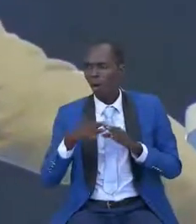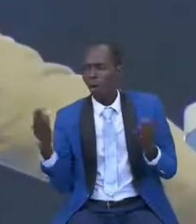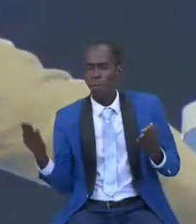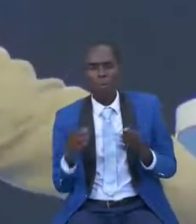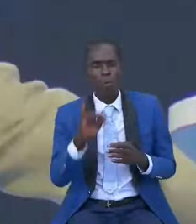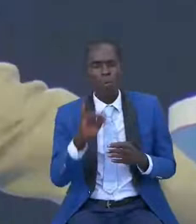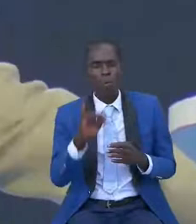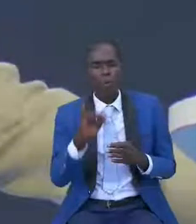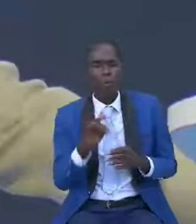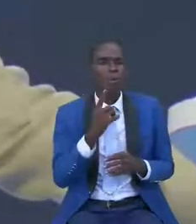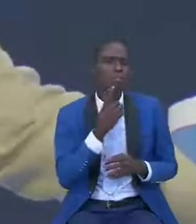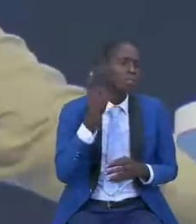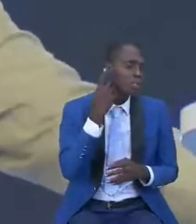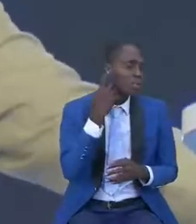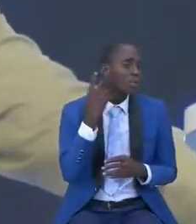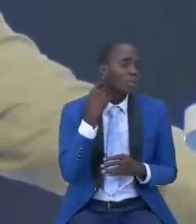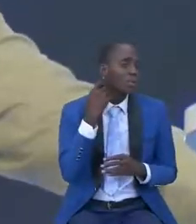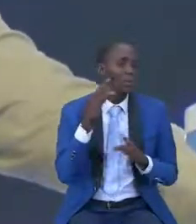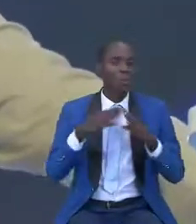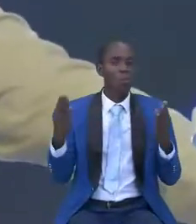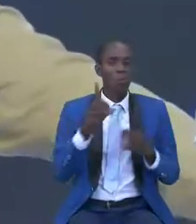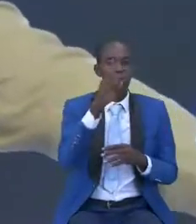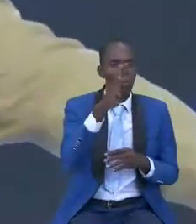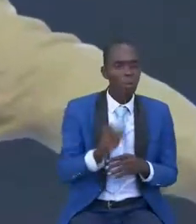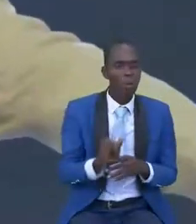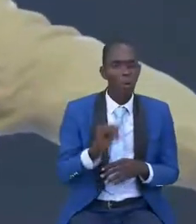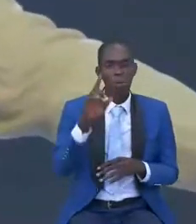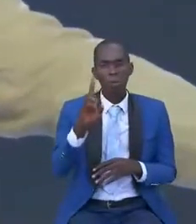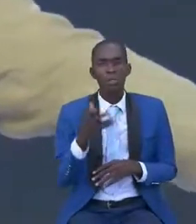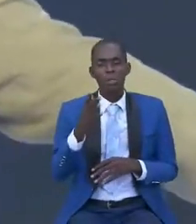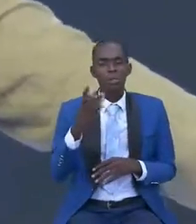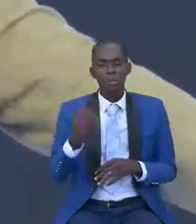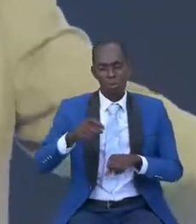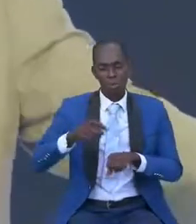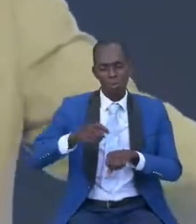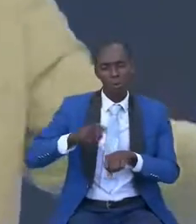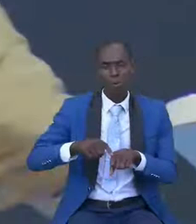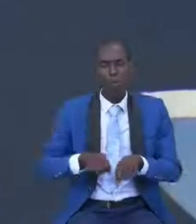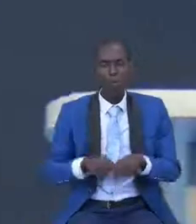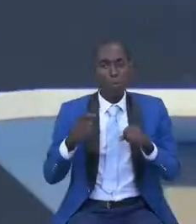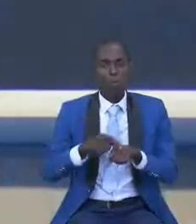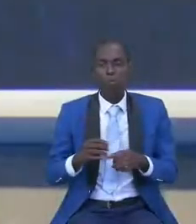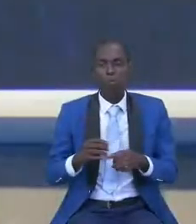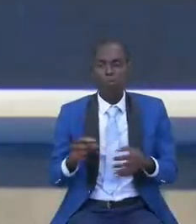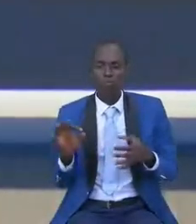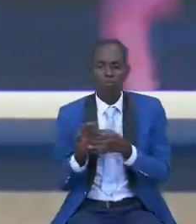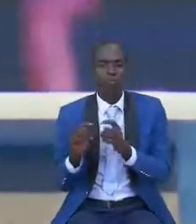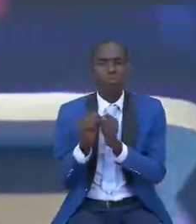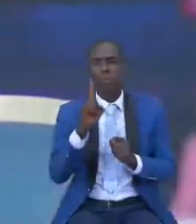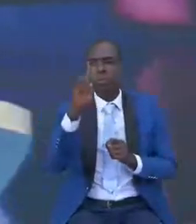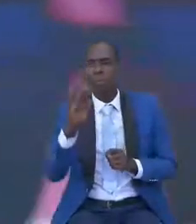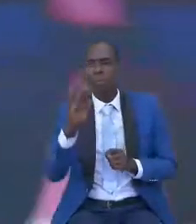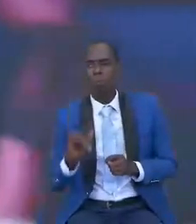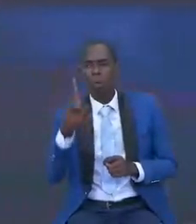un, les yeux aveugles, ouvre-toi un à un, soumière, ouvre-toi un à un, que les